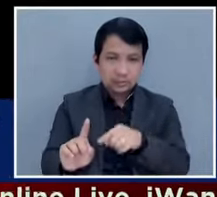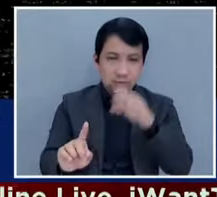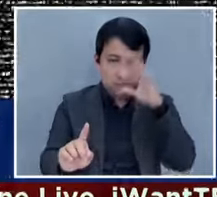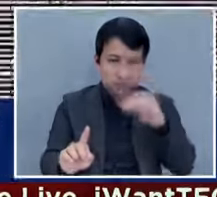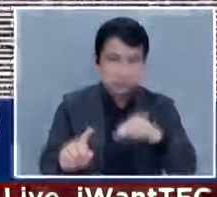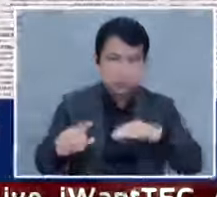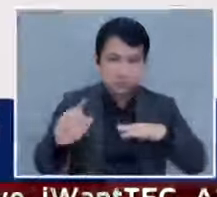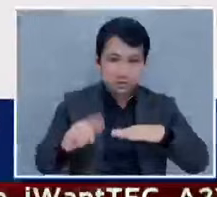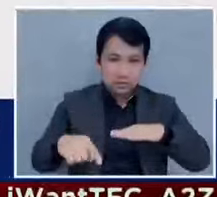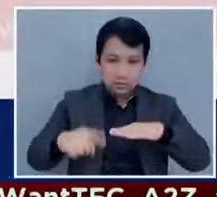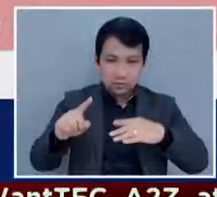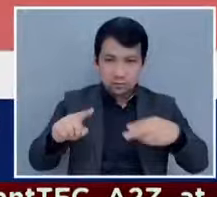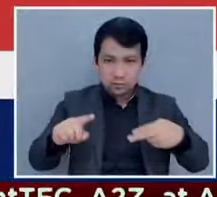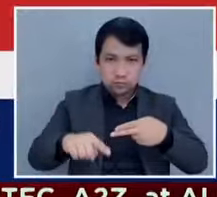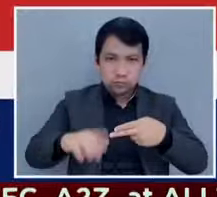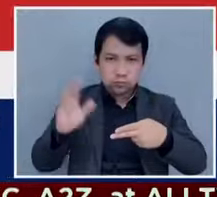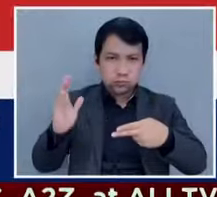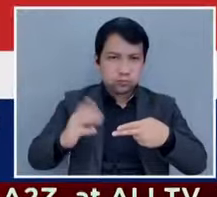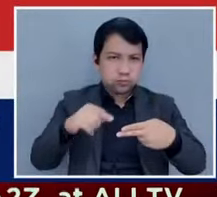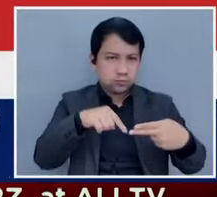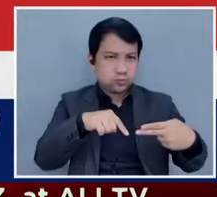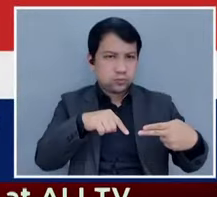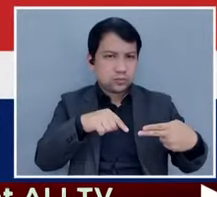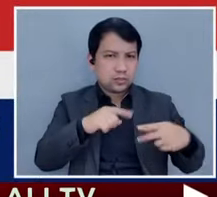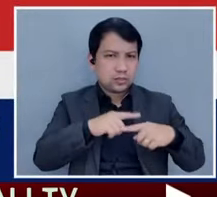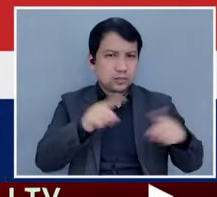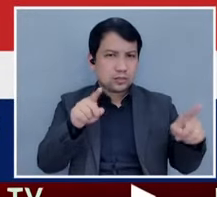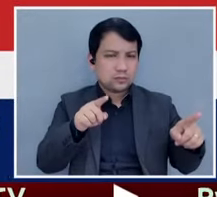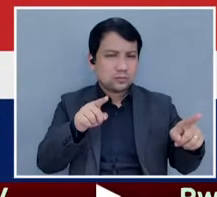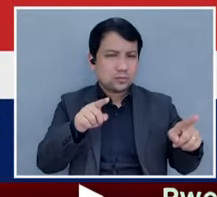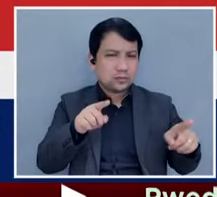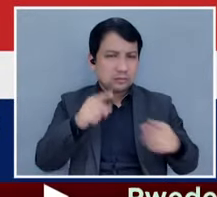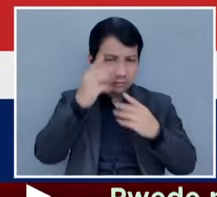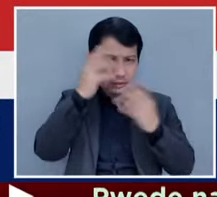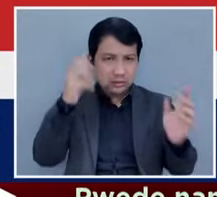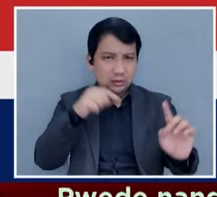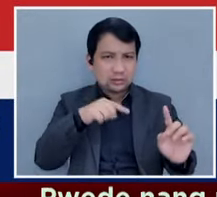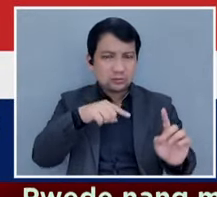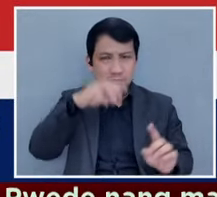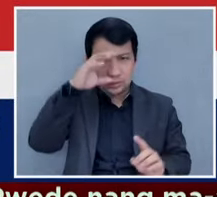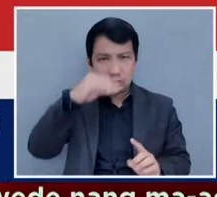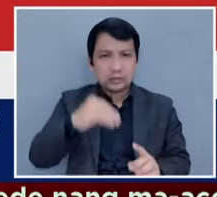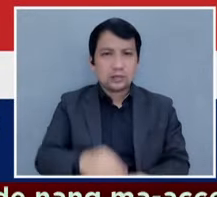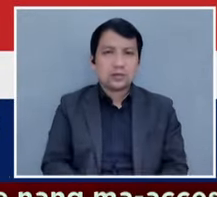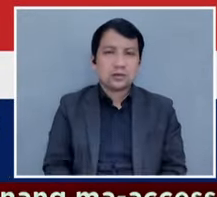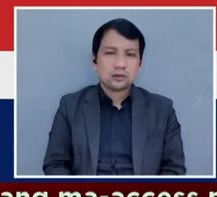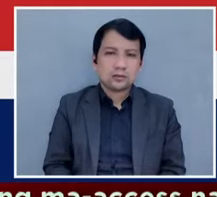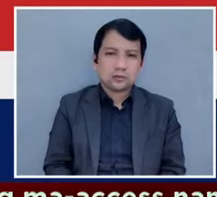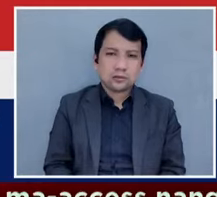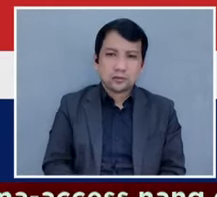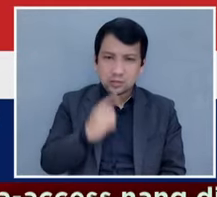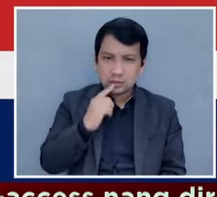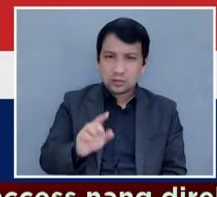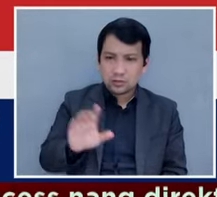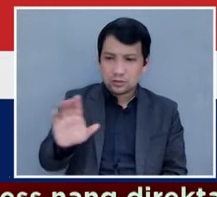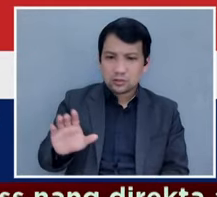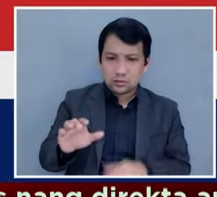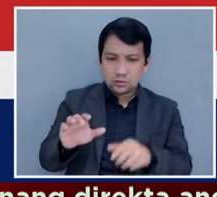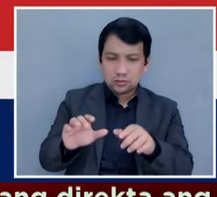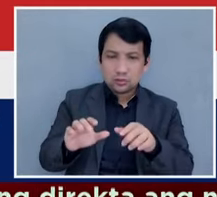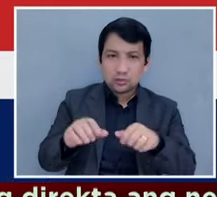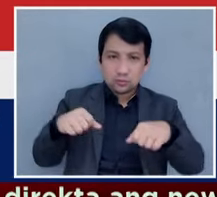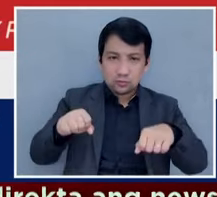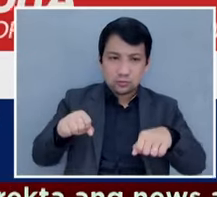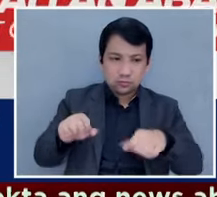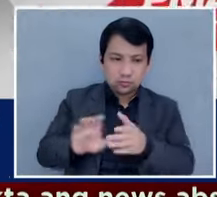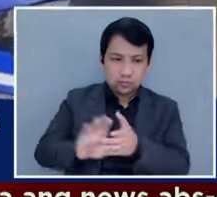checkpoint. Bigla pong naging arugante itong suspect natin. Actually, sinipa niya yung isang pulis natin at biglang